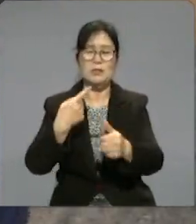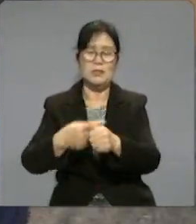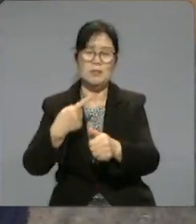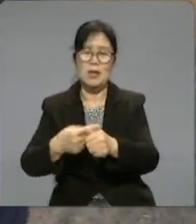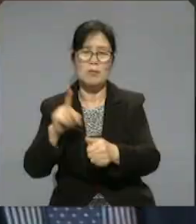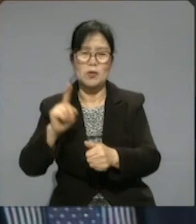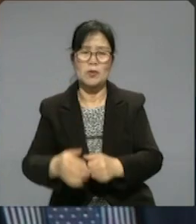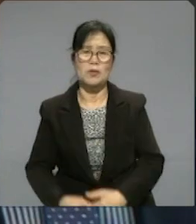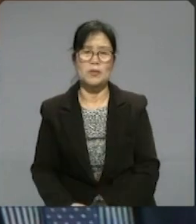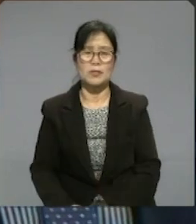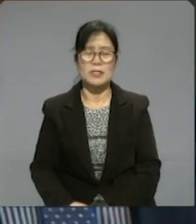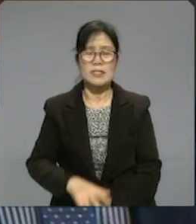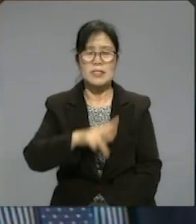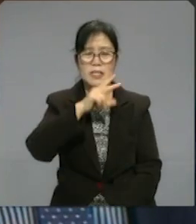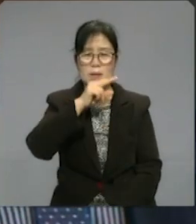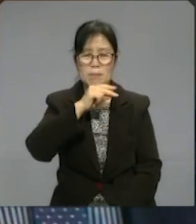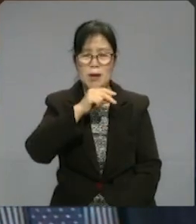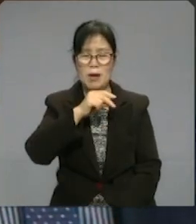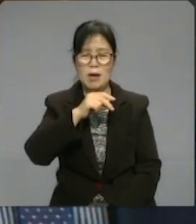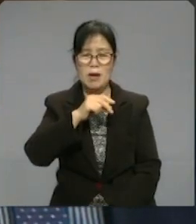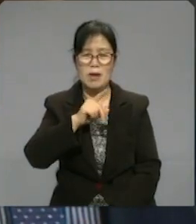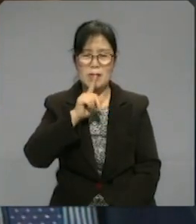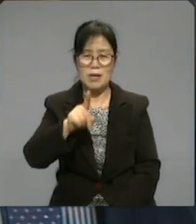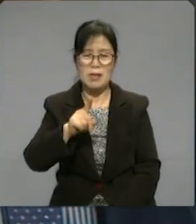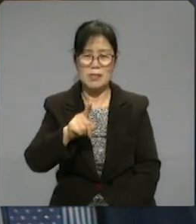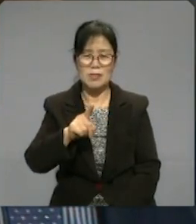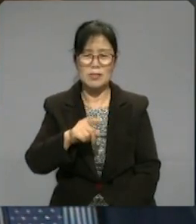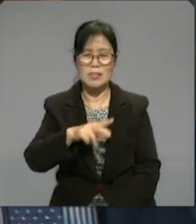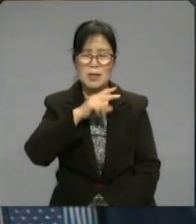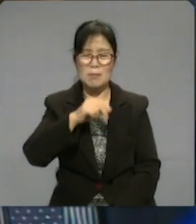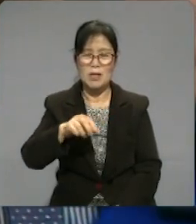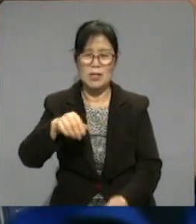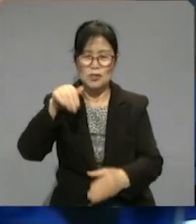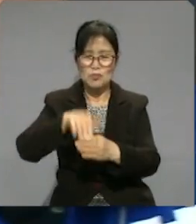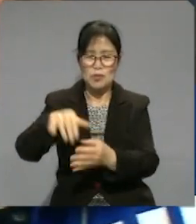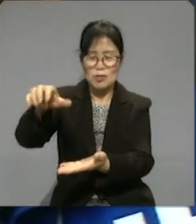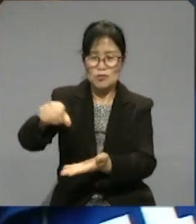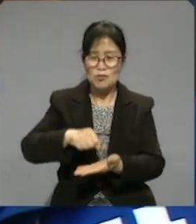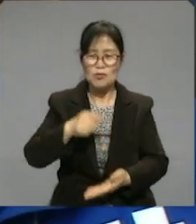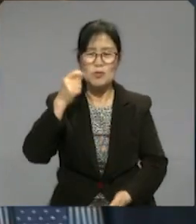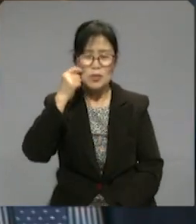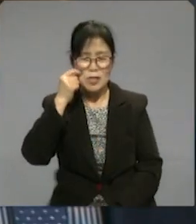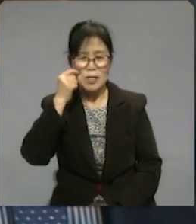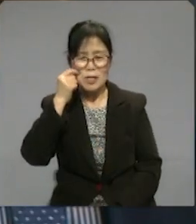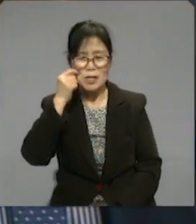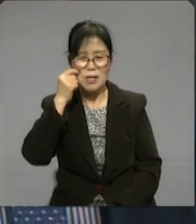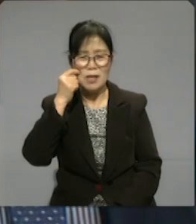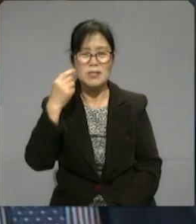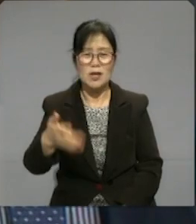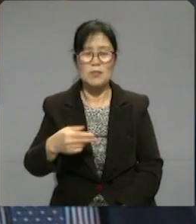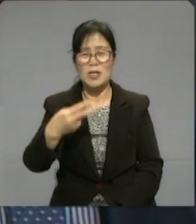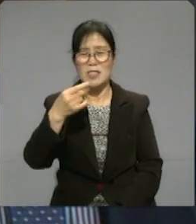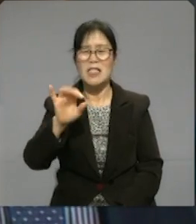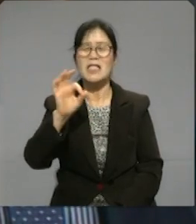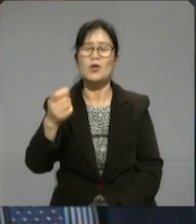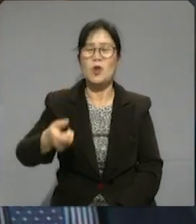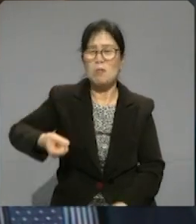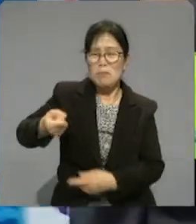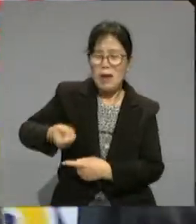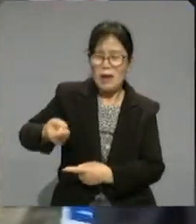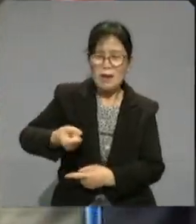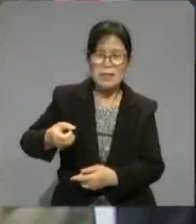비판했습니다. 대파 얘기를 하더니 대파는 투표소에 들어오지 못하게 했다면서요. 그러면 디올백도 못 들어가게 되는 거